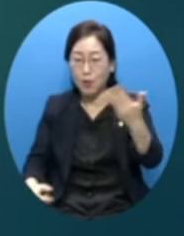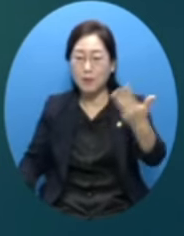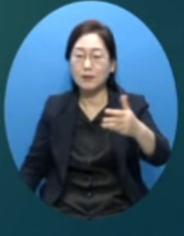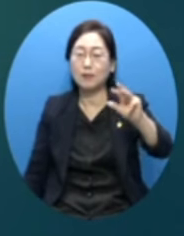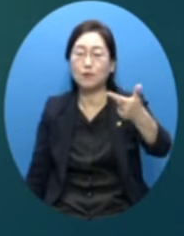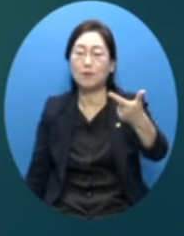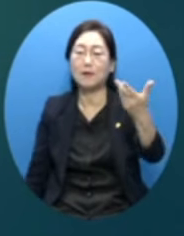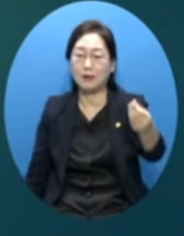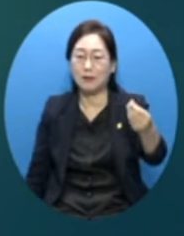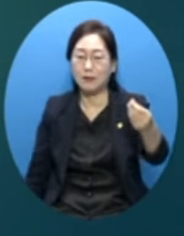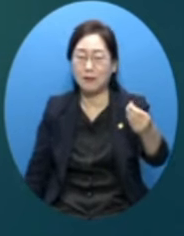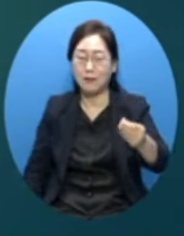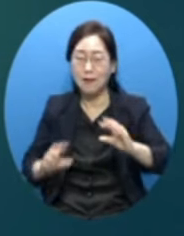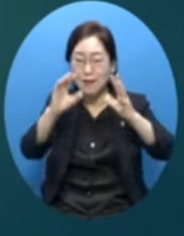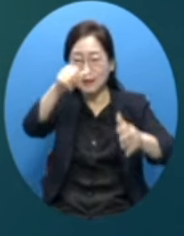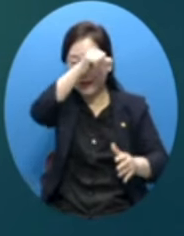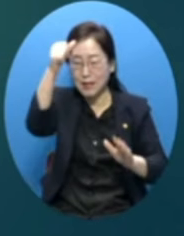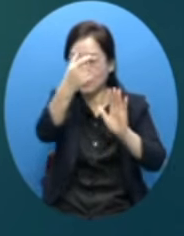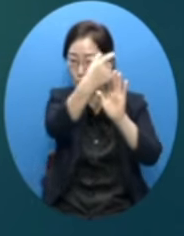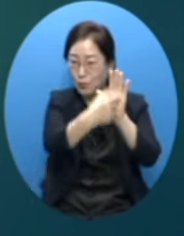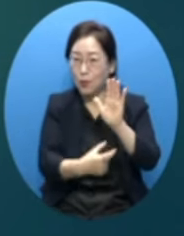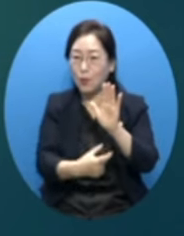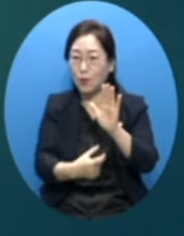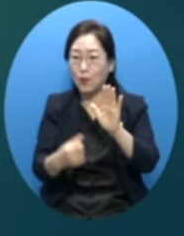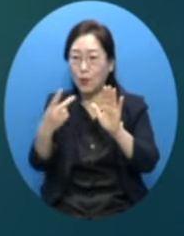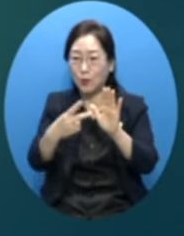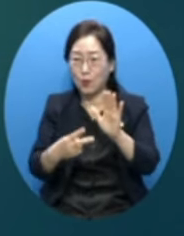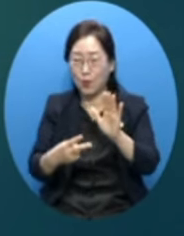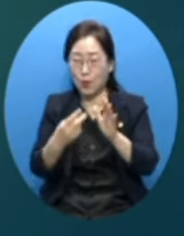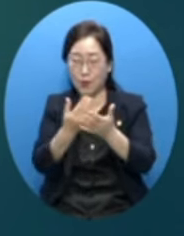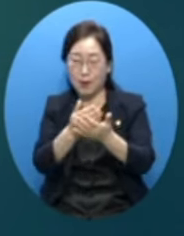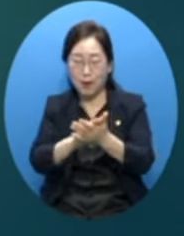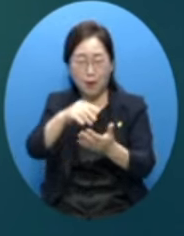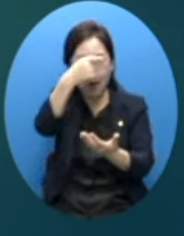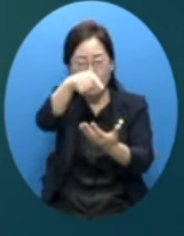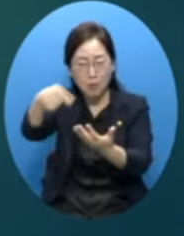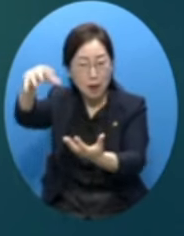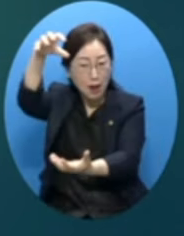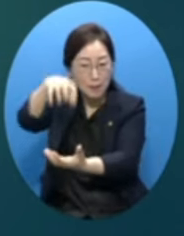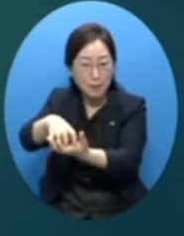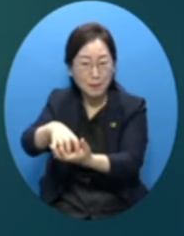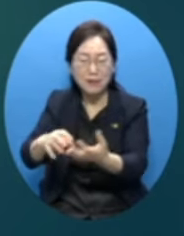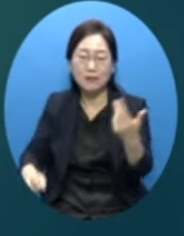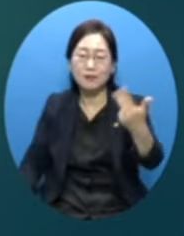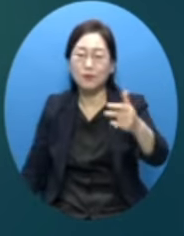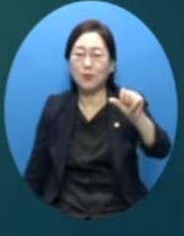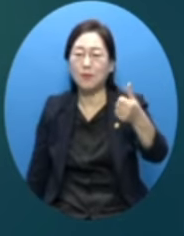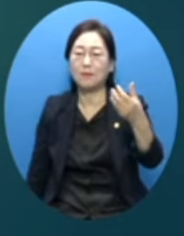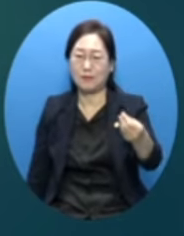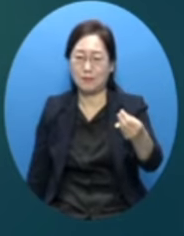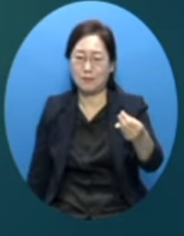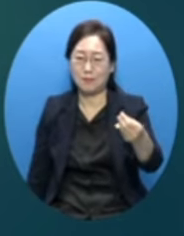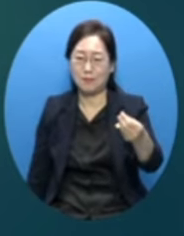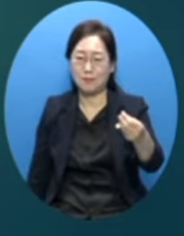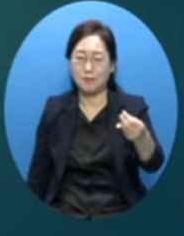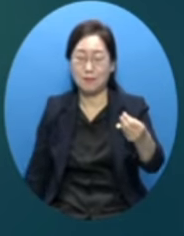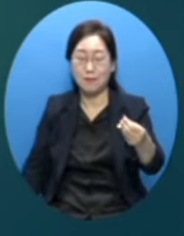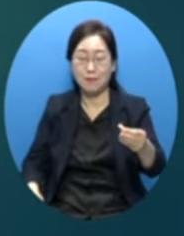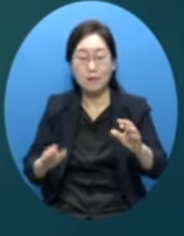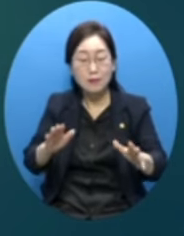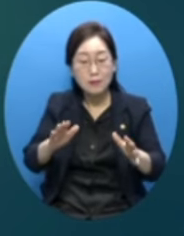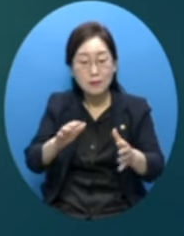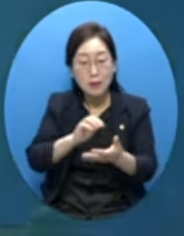그리고 전 세계 장로교단과 또 개혁주의를 다 합친 것이 7,500만입니다. 그러니까 우리